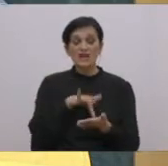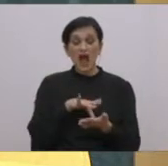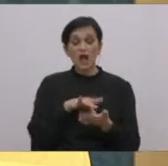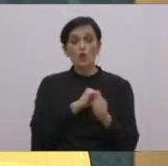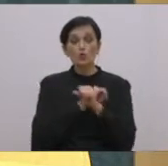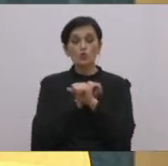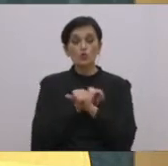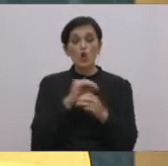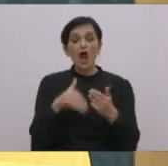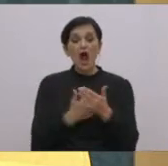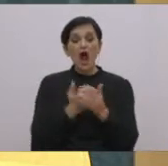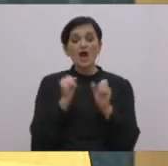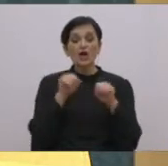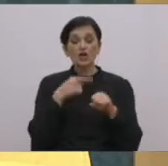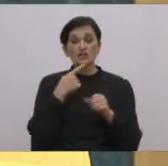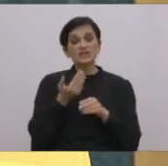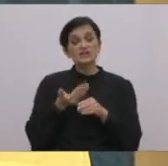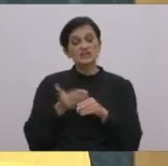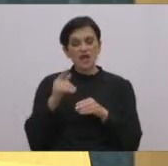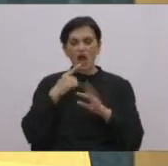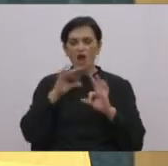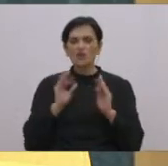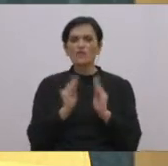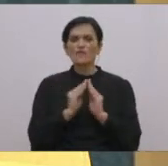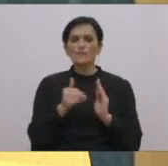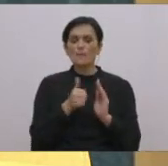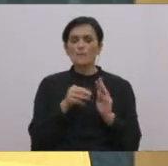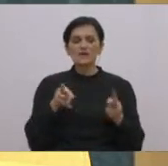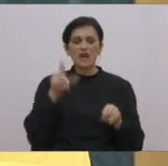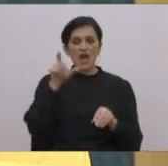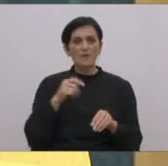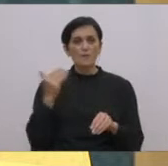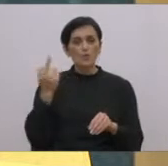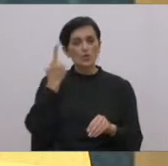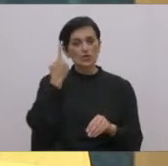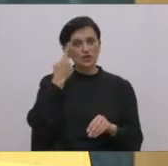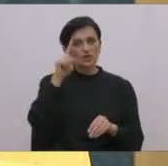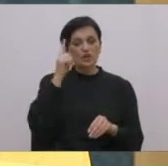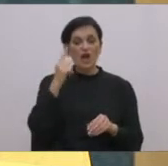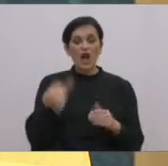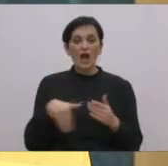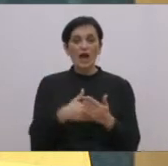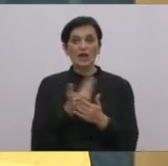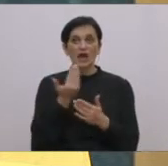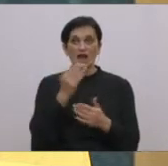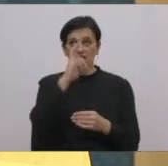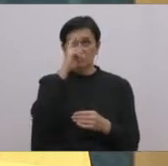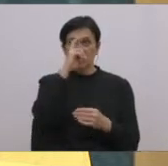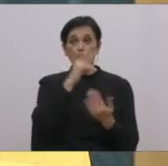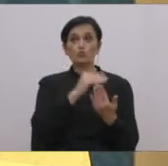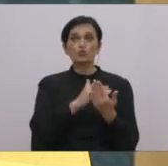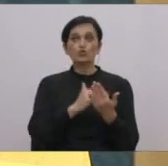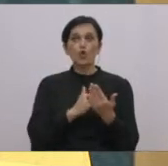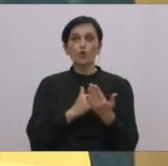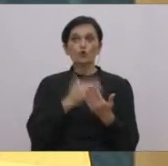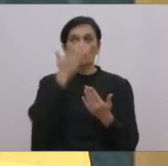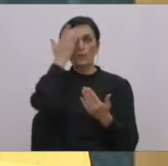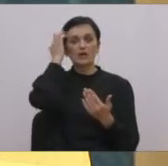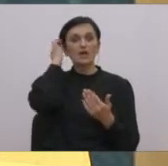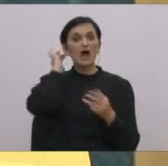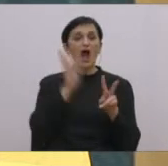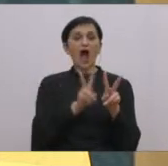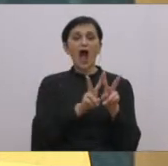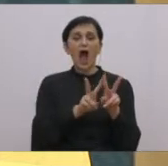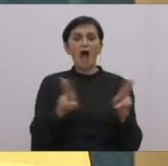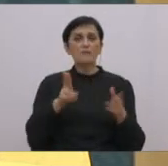საუბრობთ, ცალკე აღნიშნის ღირსი არის კვლავ და კვლავ პრემიერ-მინისტრის მიერ ინიცირებული კიდევ ერთი ახალი სახელმწიფო პროგრამა, რომლის ანალოგიც